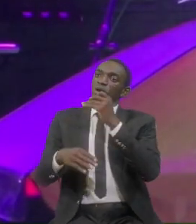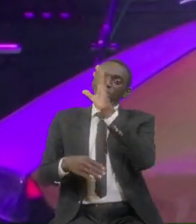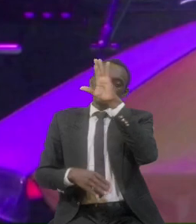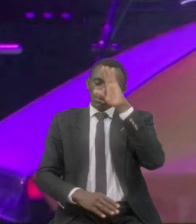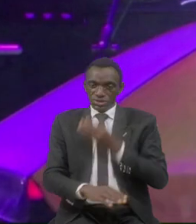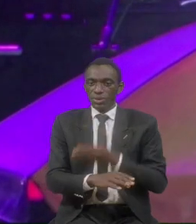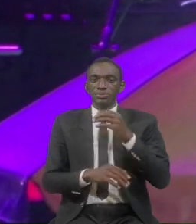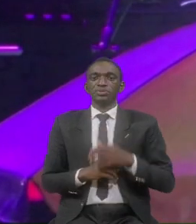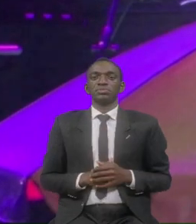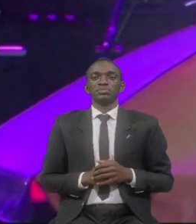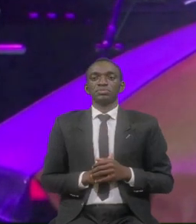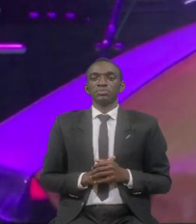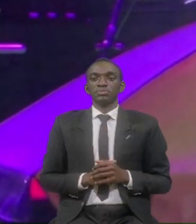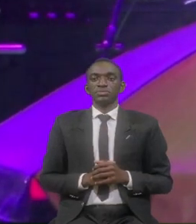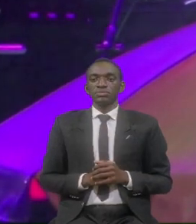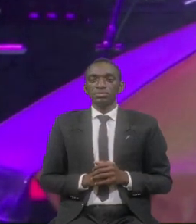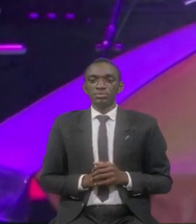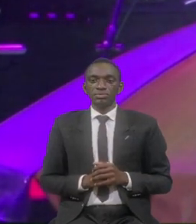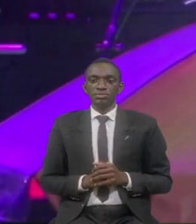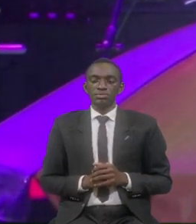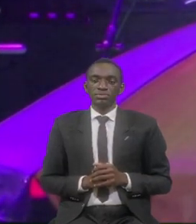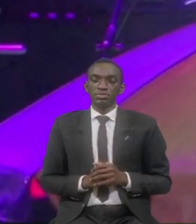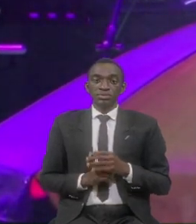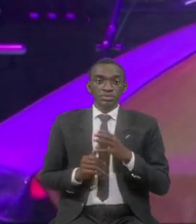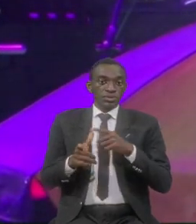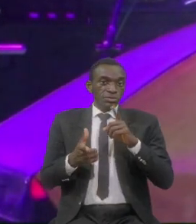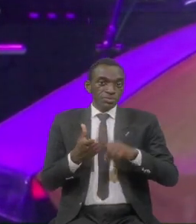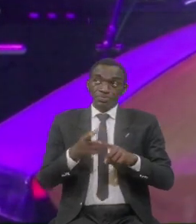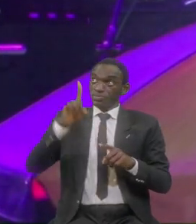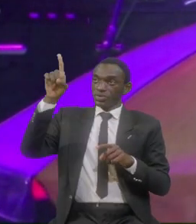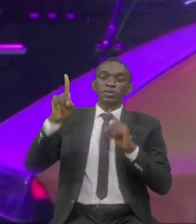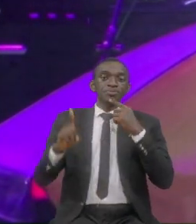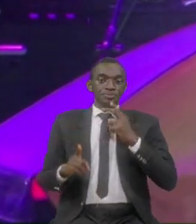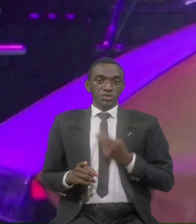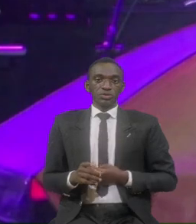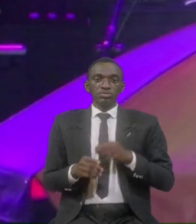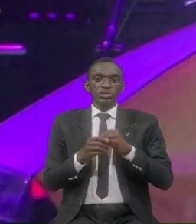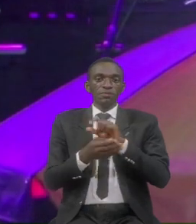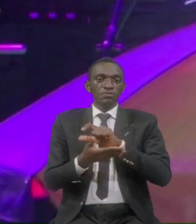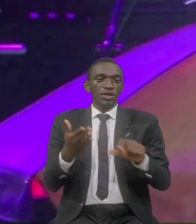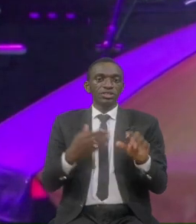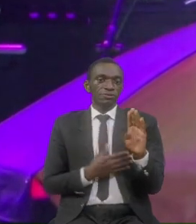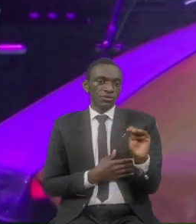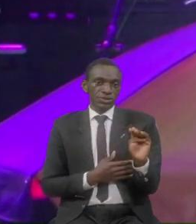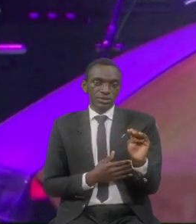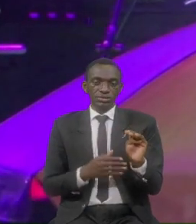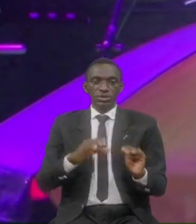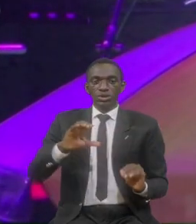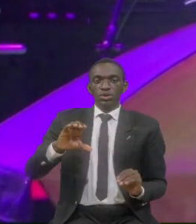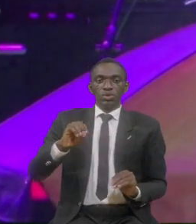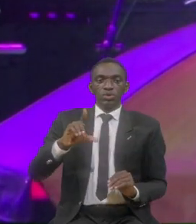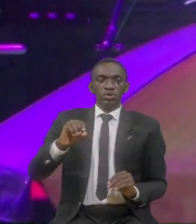sa gingarian sa iyang gimahal. And then he tells us in verse 14. Og giingon siya sa bersikulo 14. In